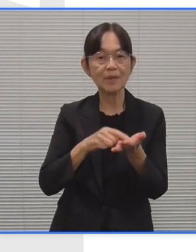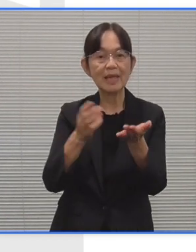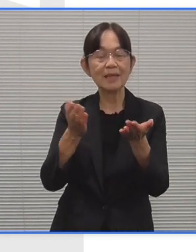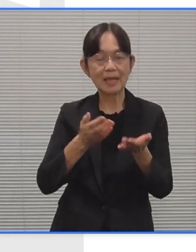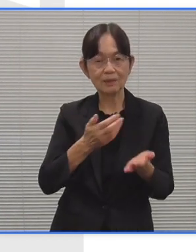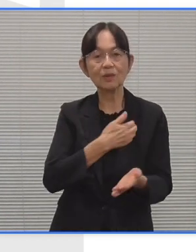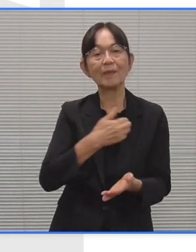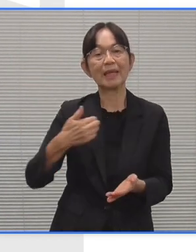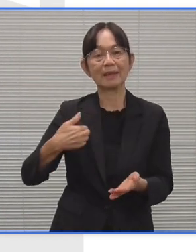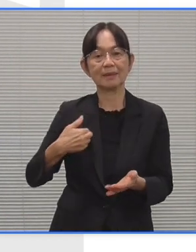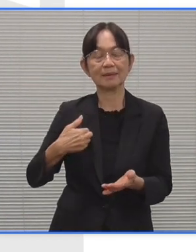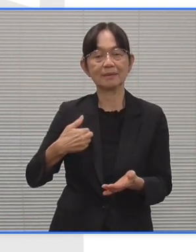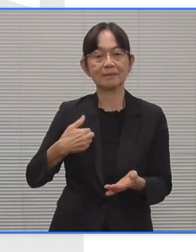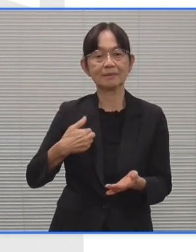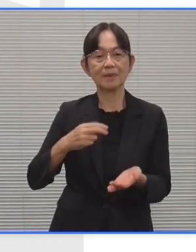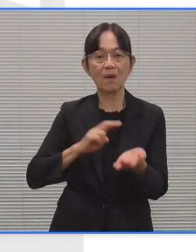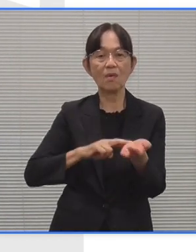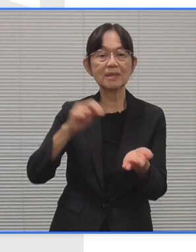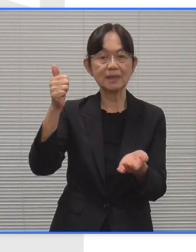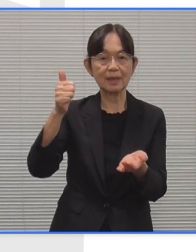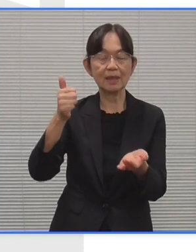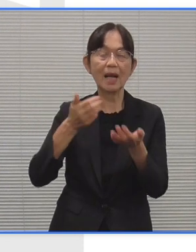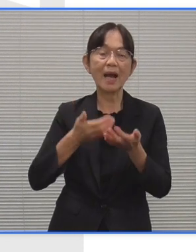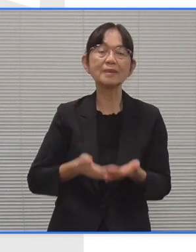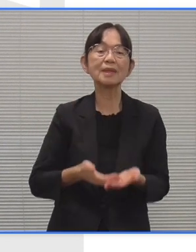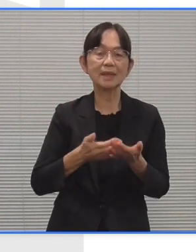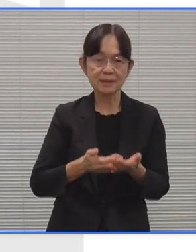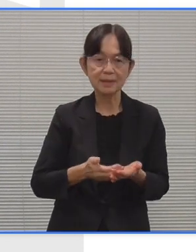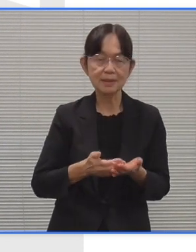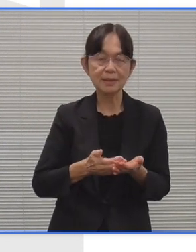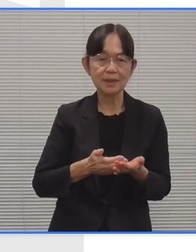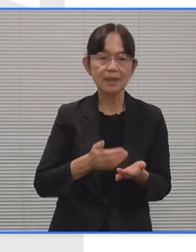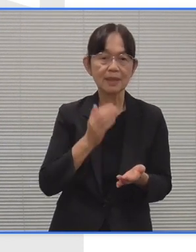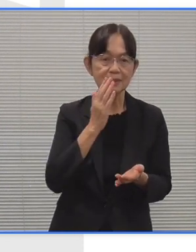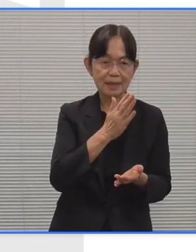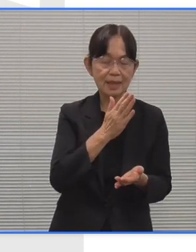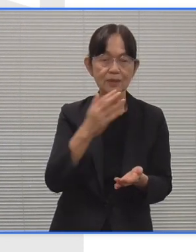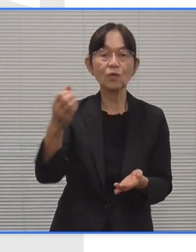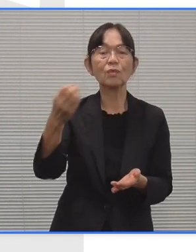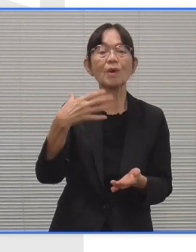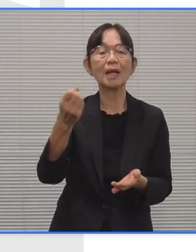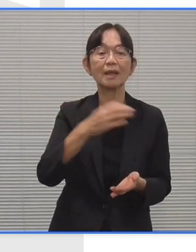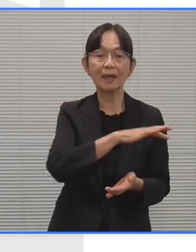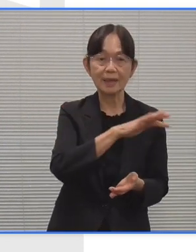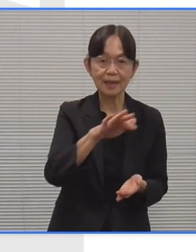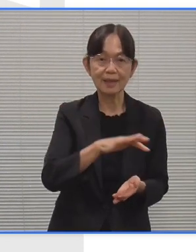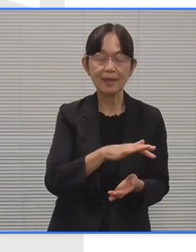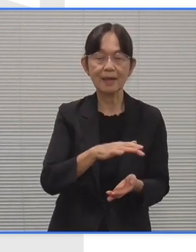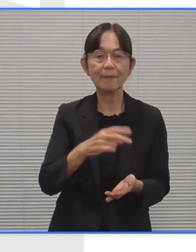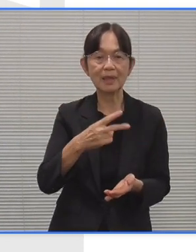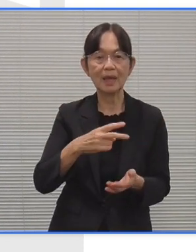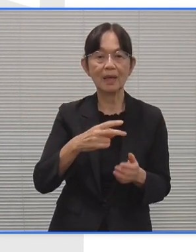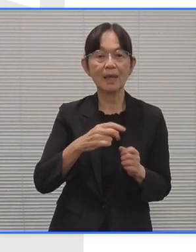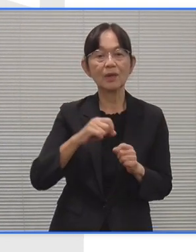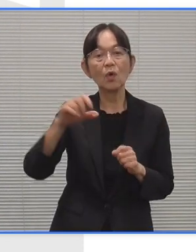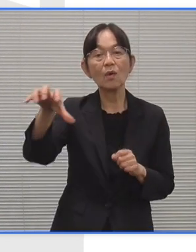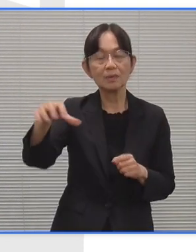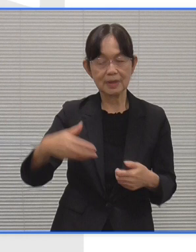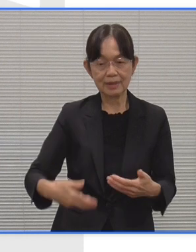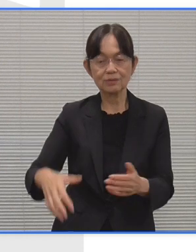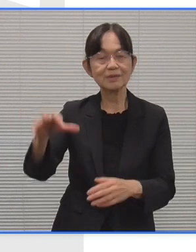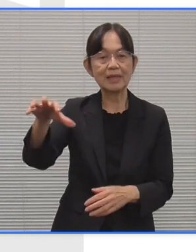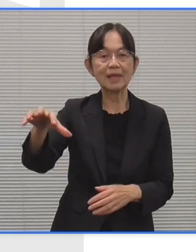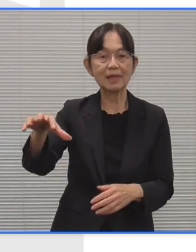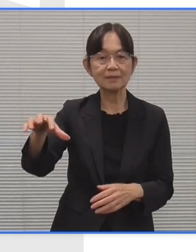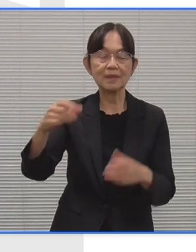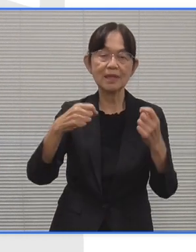ですけれども、お医者さんなどから安静にしてなさいねと言われた方、また遠くで出産されるんで